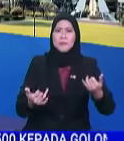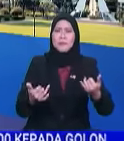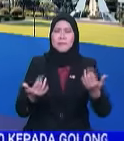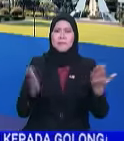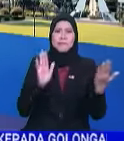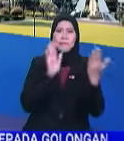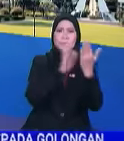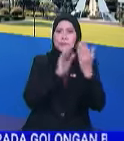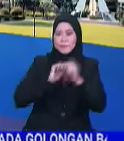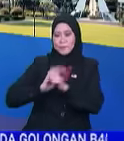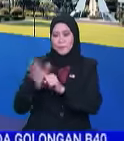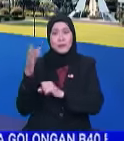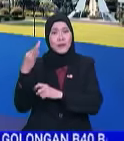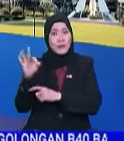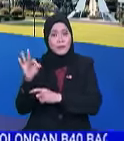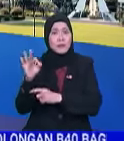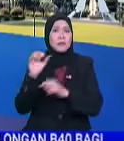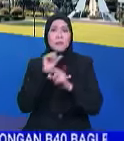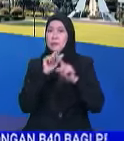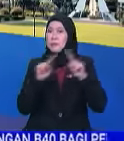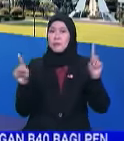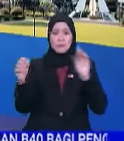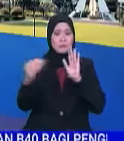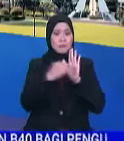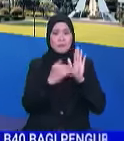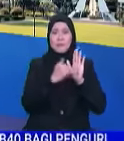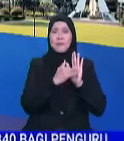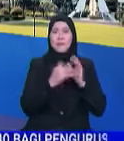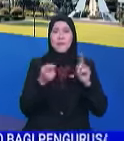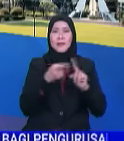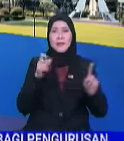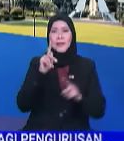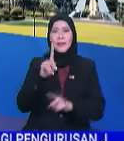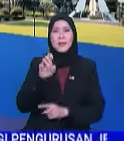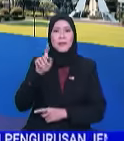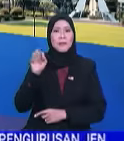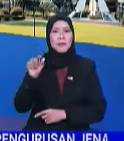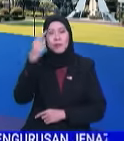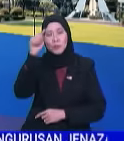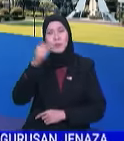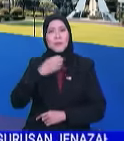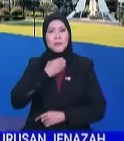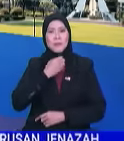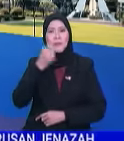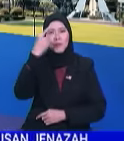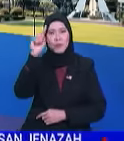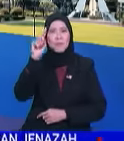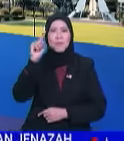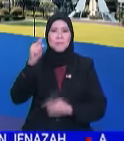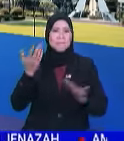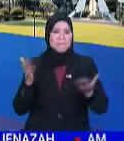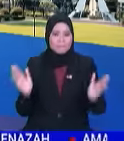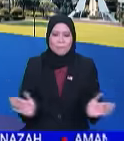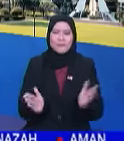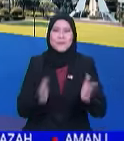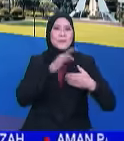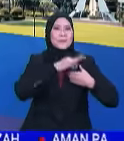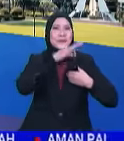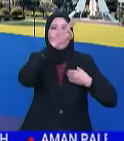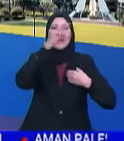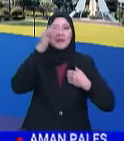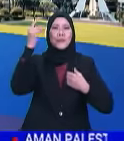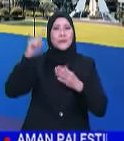pandemik COVID-19, ia tidak menghalang penduduk di Medan Kelabang Resti Ipoh untuk menyemarakkan Bulan Kebangsaan.